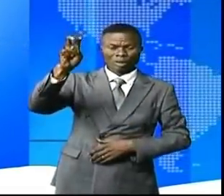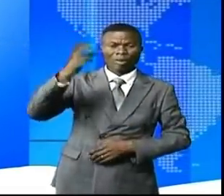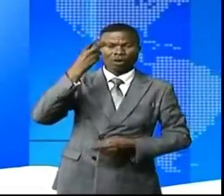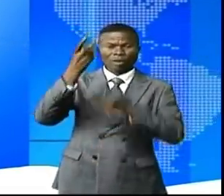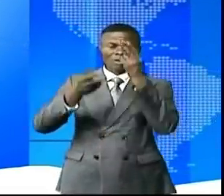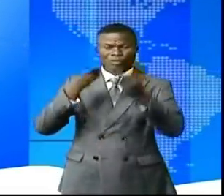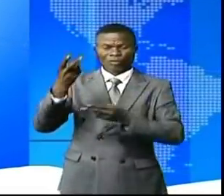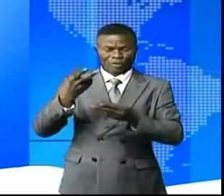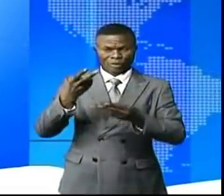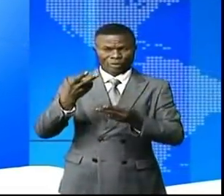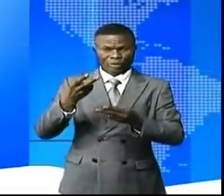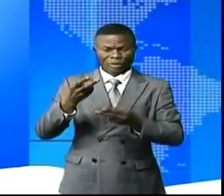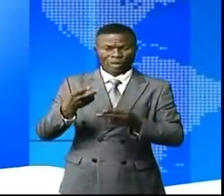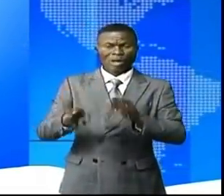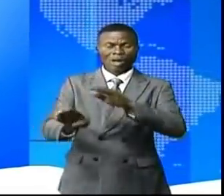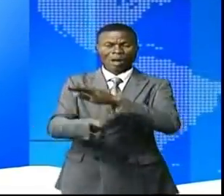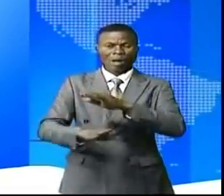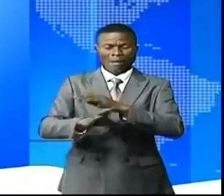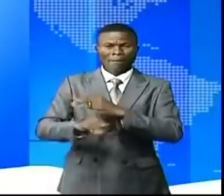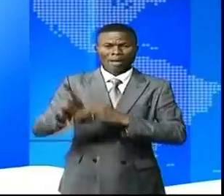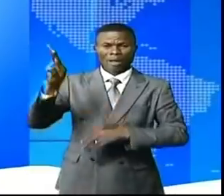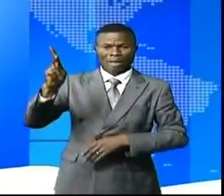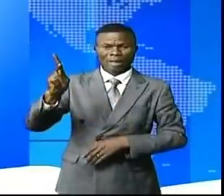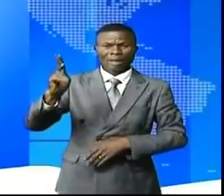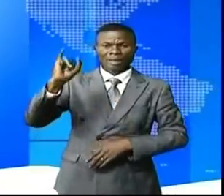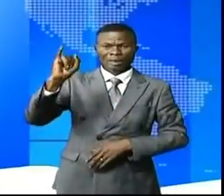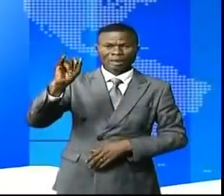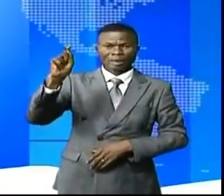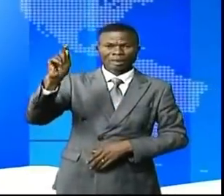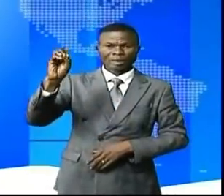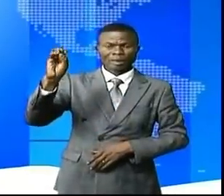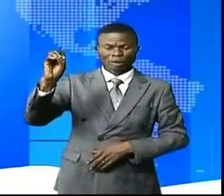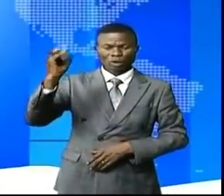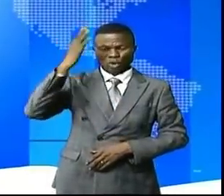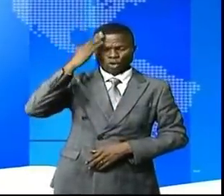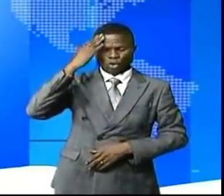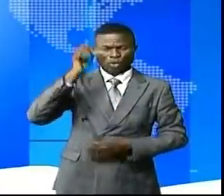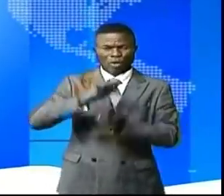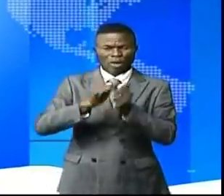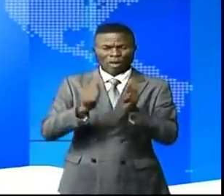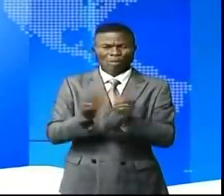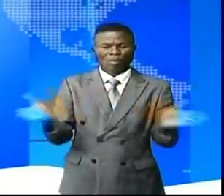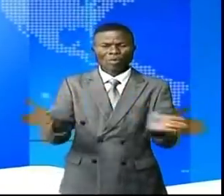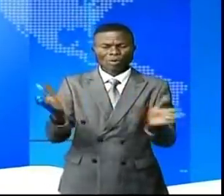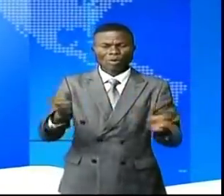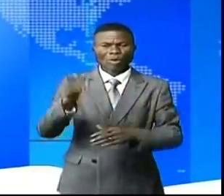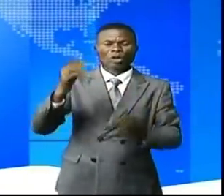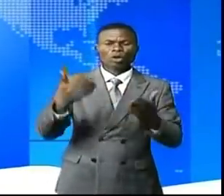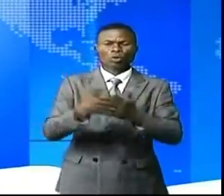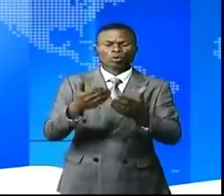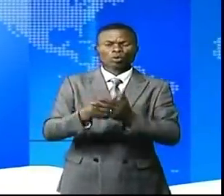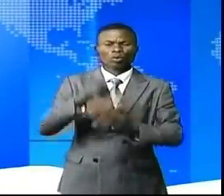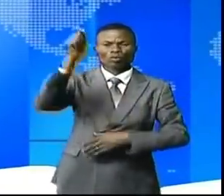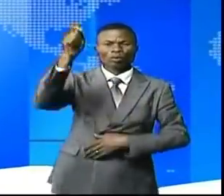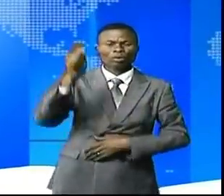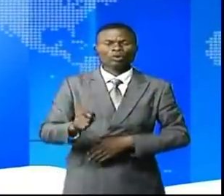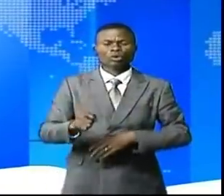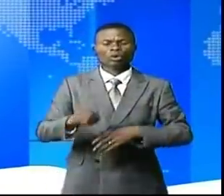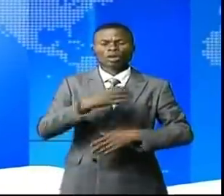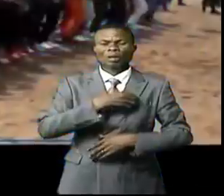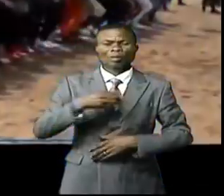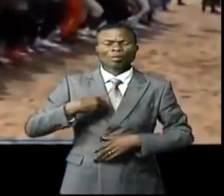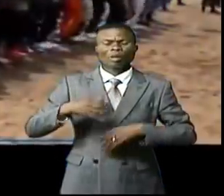une visite à la base de Kitona pour s'enquérir de la situation de l'encadrement des nouvelles recrues féminines.